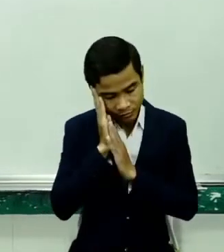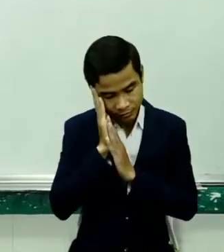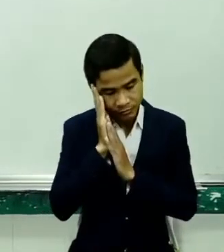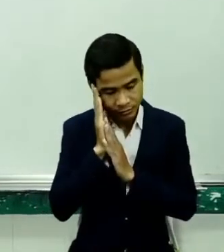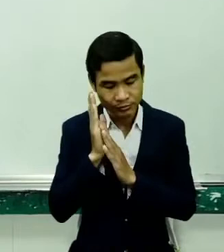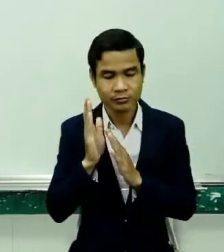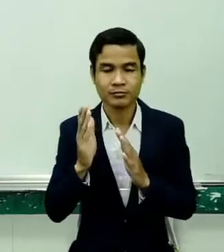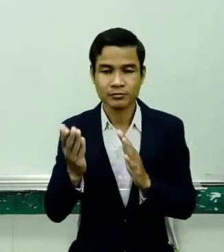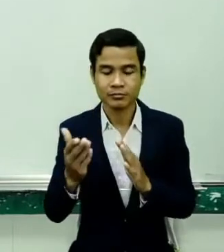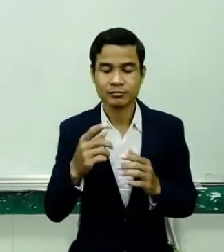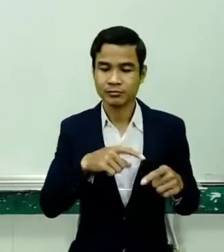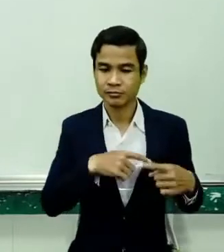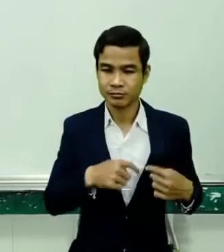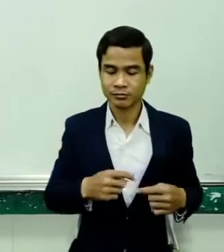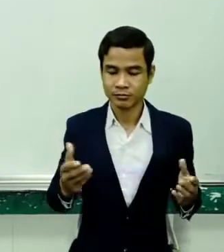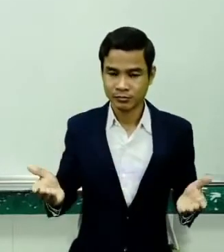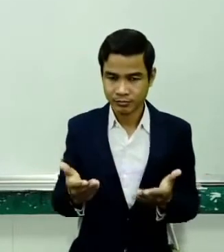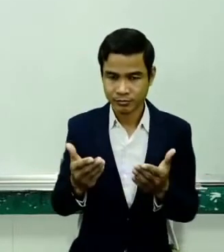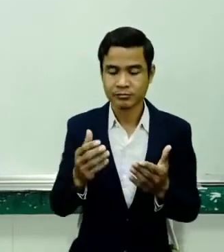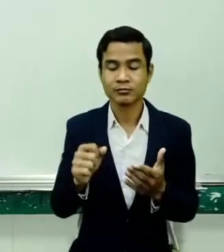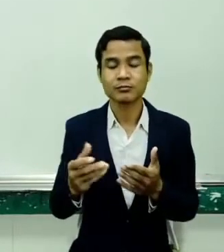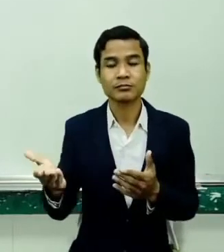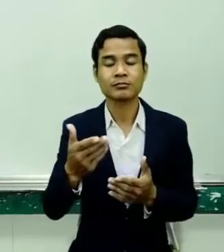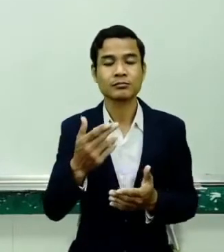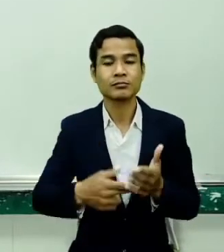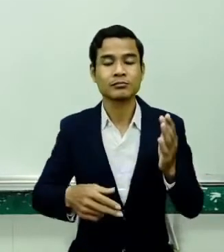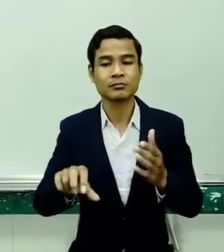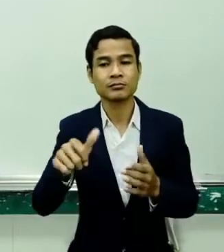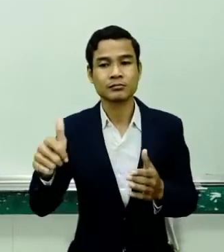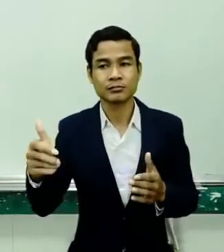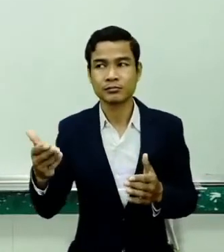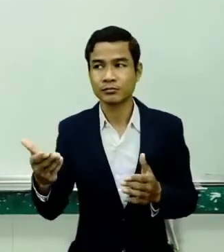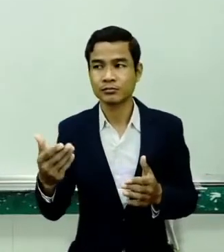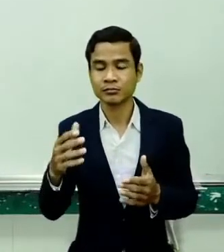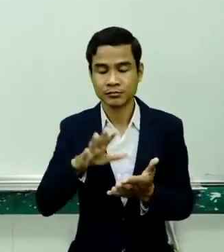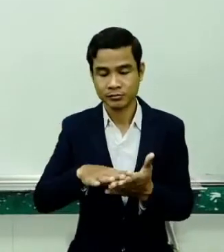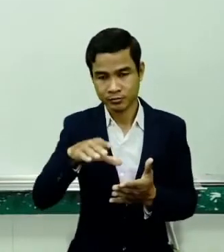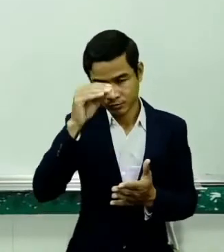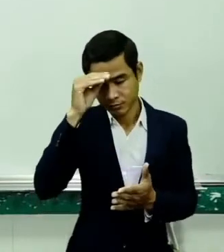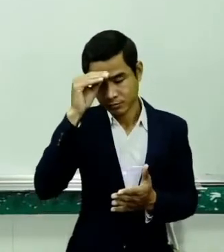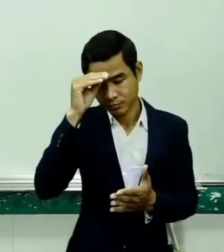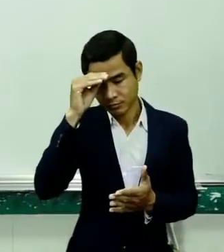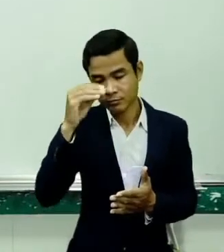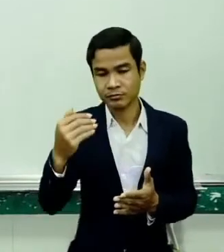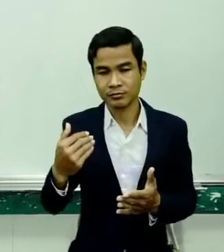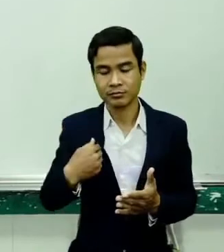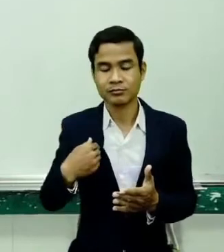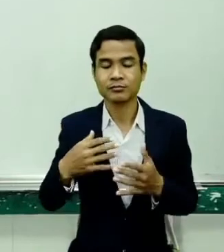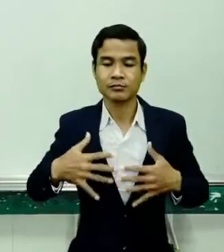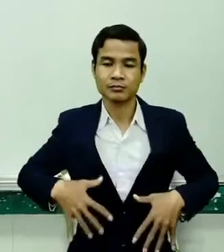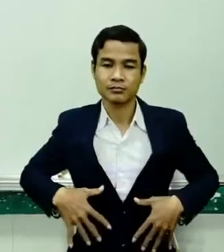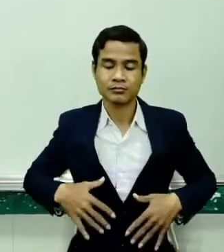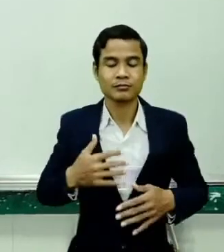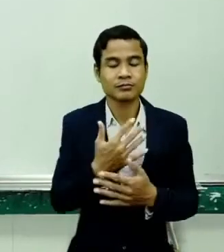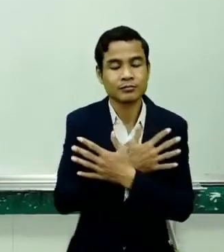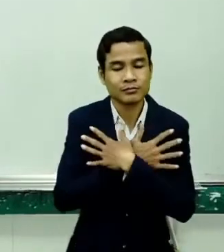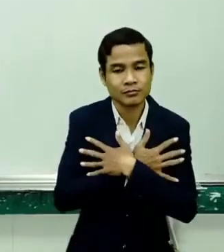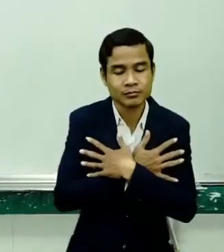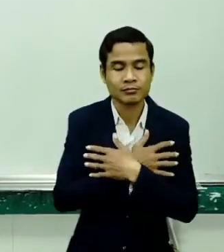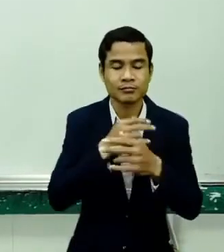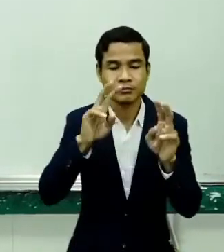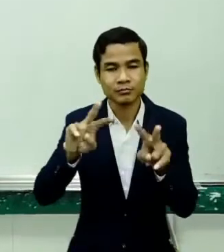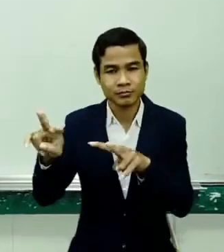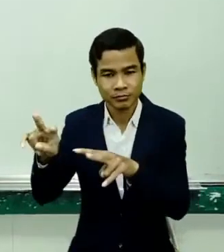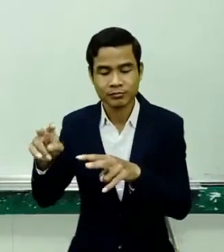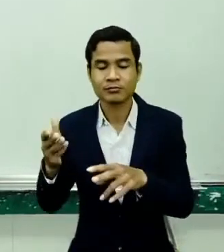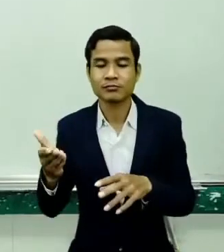Chà Miền ca lực thực chật Ấy thiết con? Chà, miền ca sắc xa miền ca lên cầm san u nơi miền